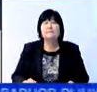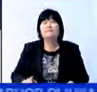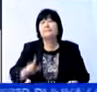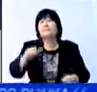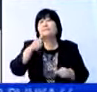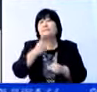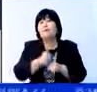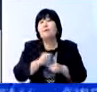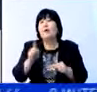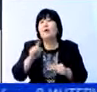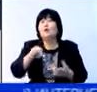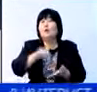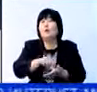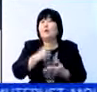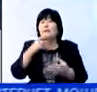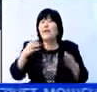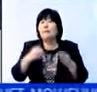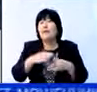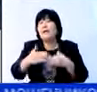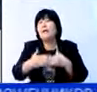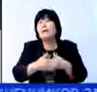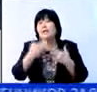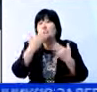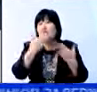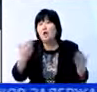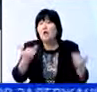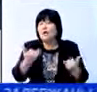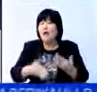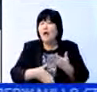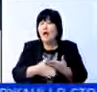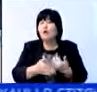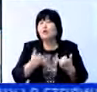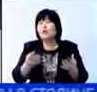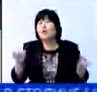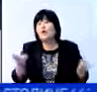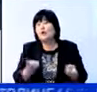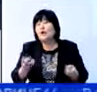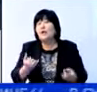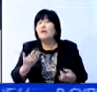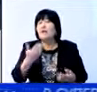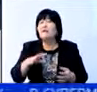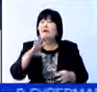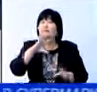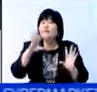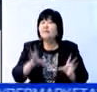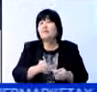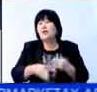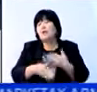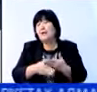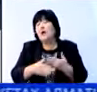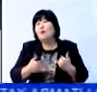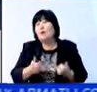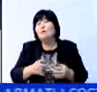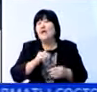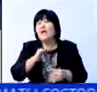Самое главное, чтобы представители партии были ближе к народу. Это и оказание помощи нуждающимся, их всемерная поддержка, помощь в